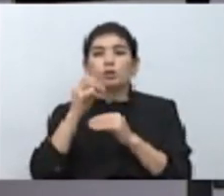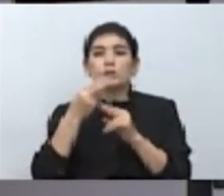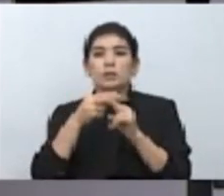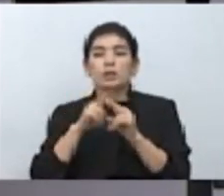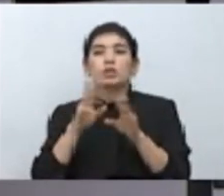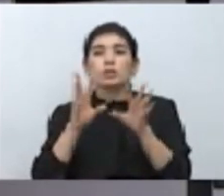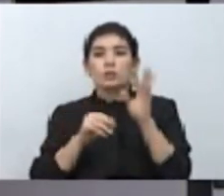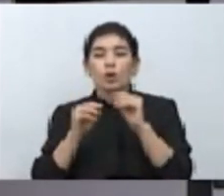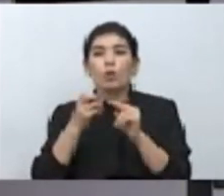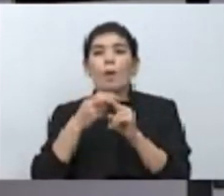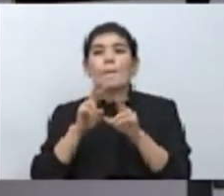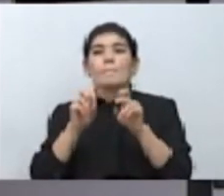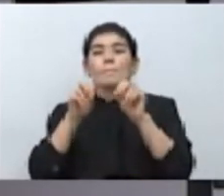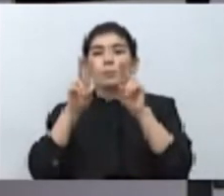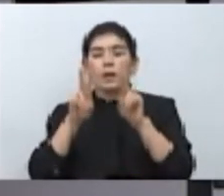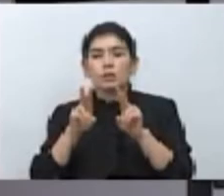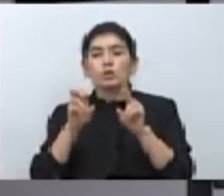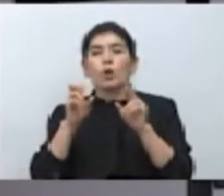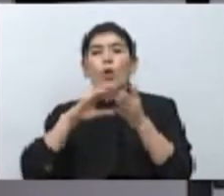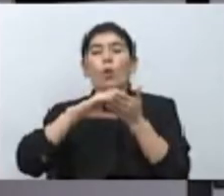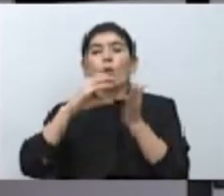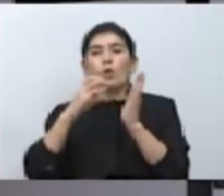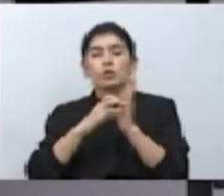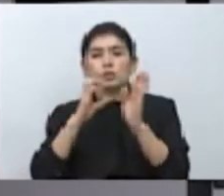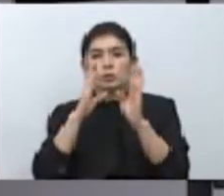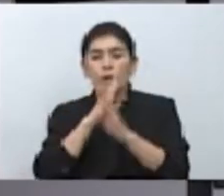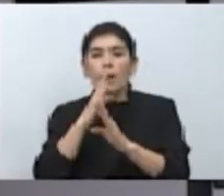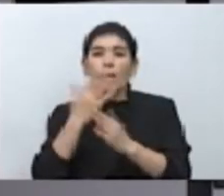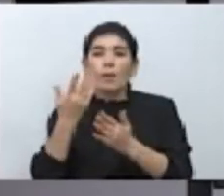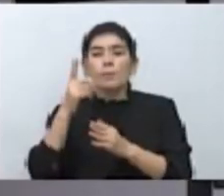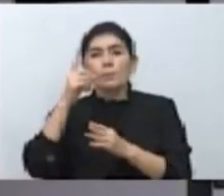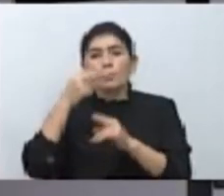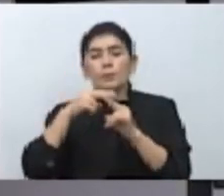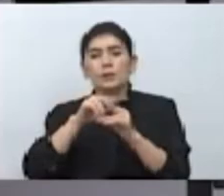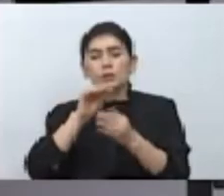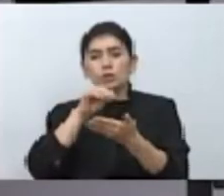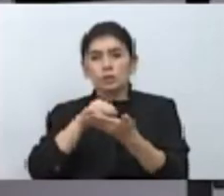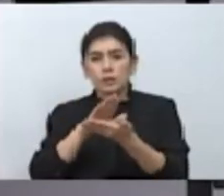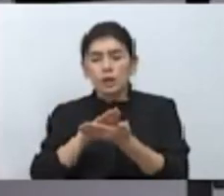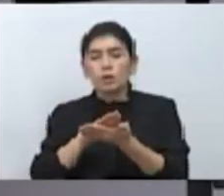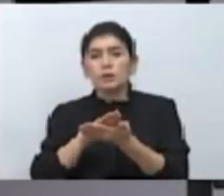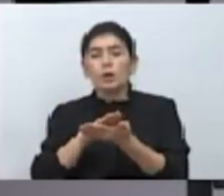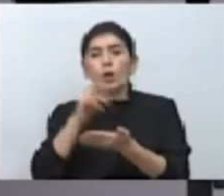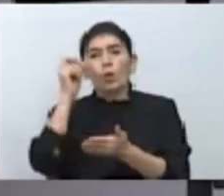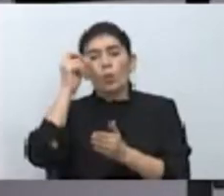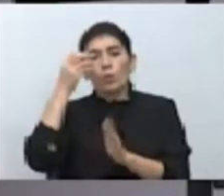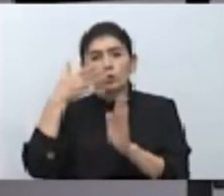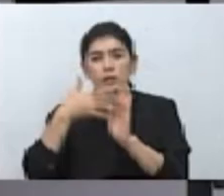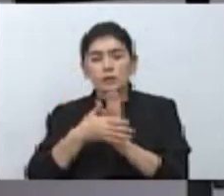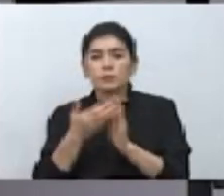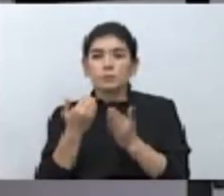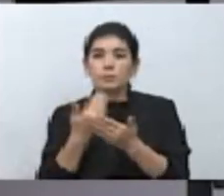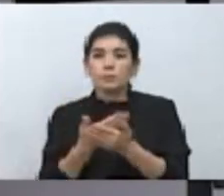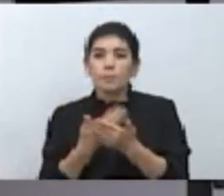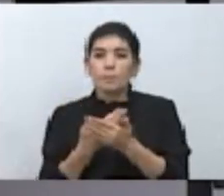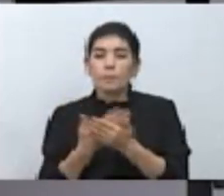Tajriba metodida maxsus xona sharoitida ma'lum bir jarayonni tajriba qilib o'rganiladi.